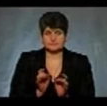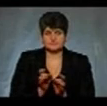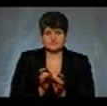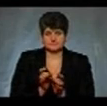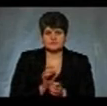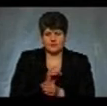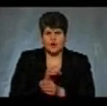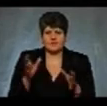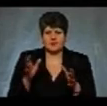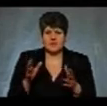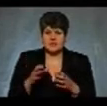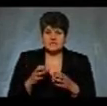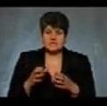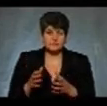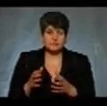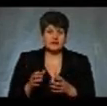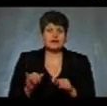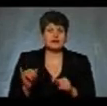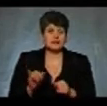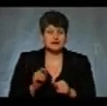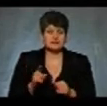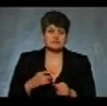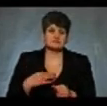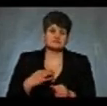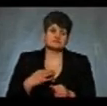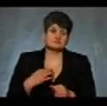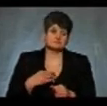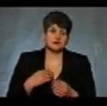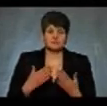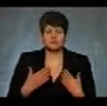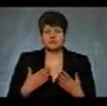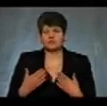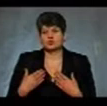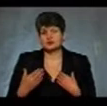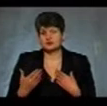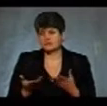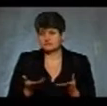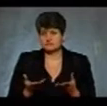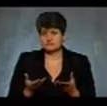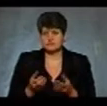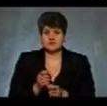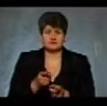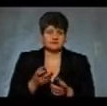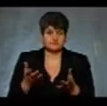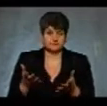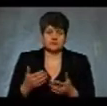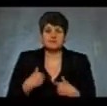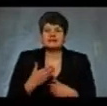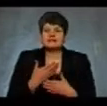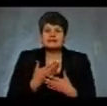боєприпасів і з халатним поводженням з таким боєприпасом. Тобто ми не